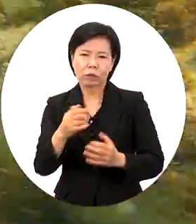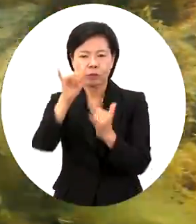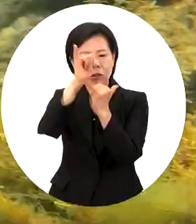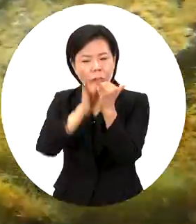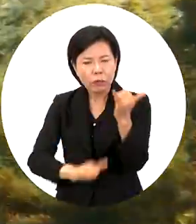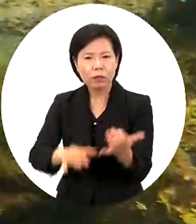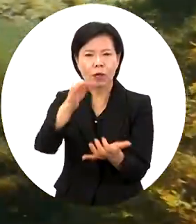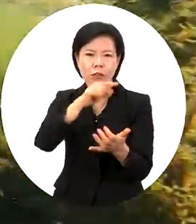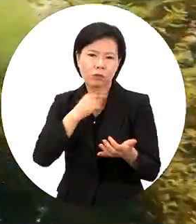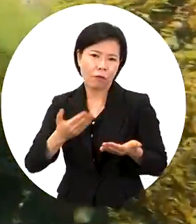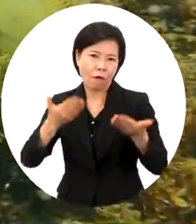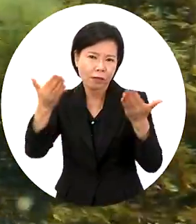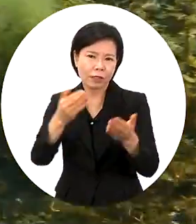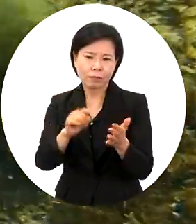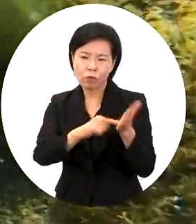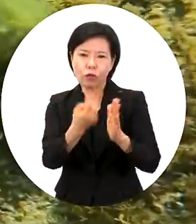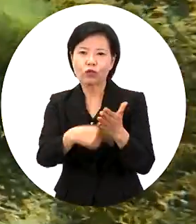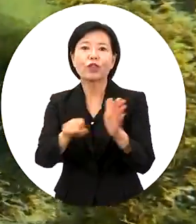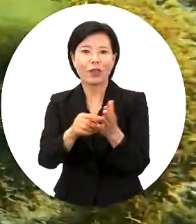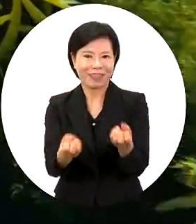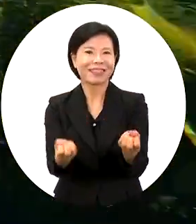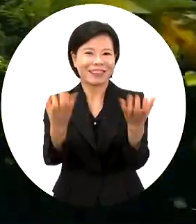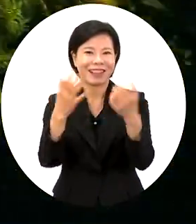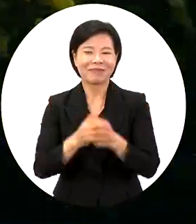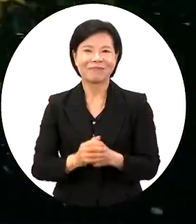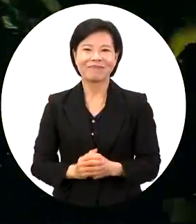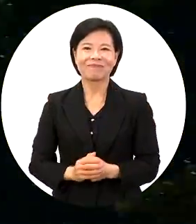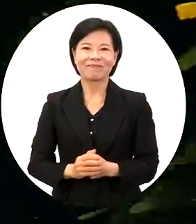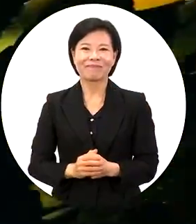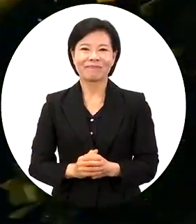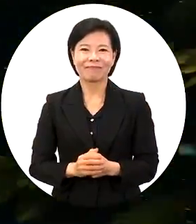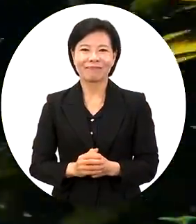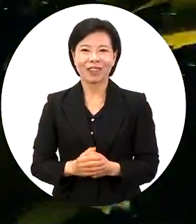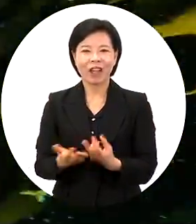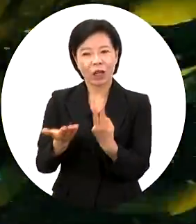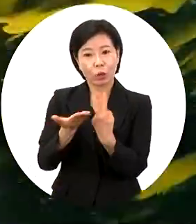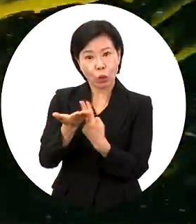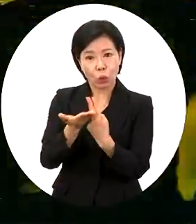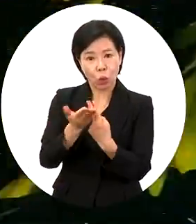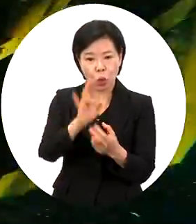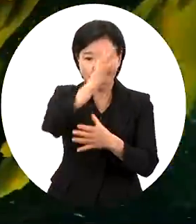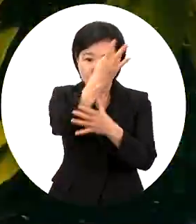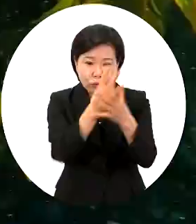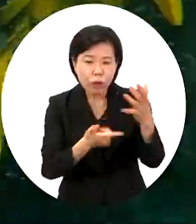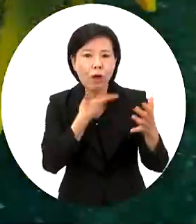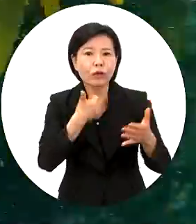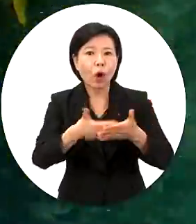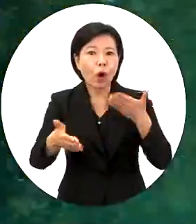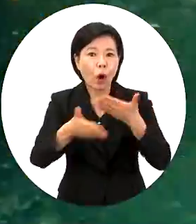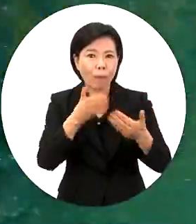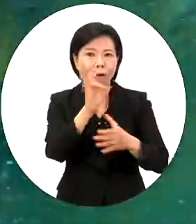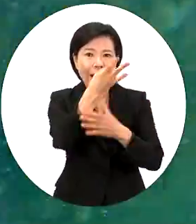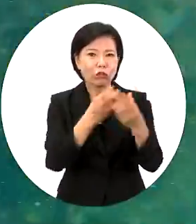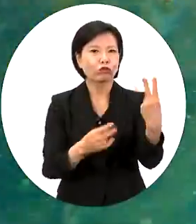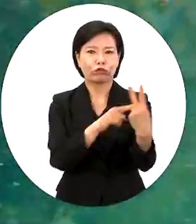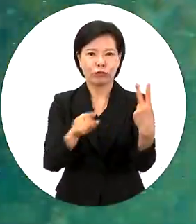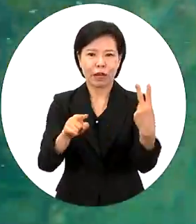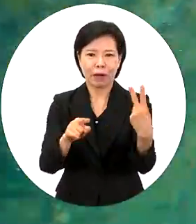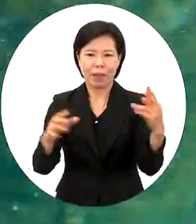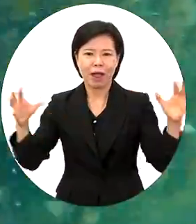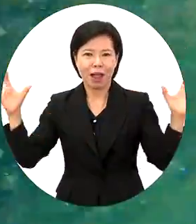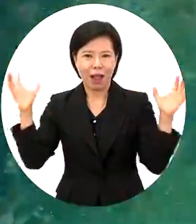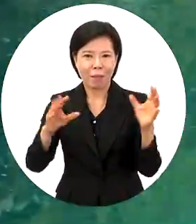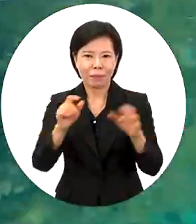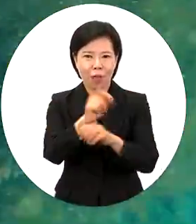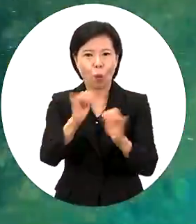해녀의 역사적 가치와 헌신을 재조명하기 위한 행사였는데요. 독도 출향물질 경험이 있는 해녀 2명을 포함해